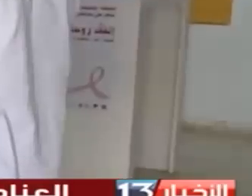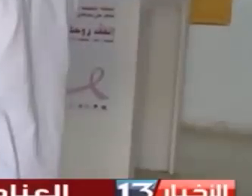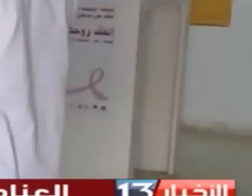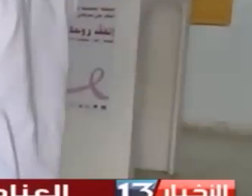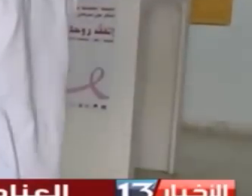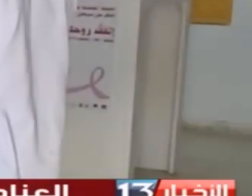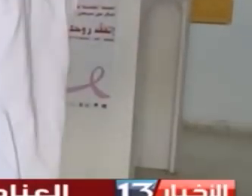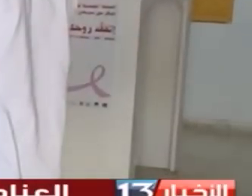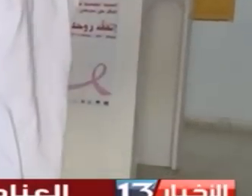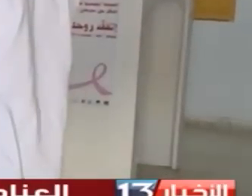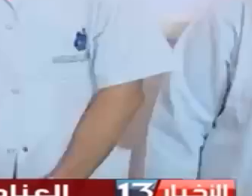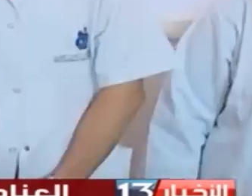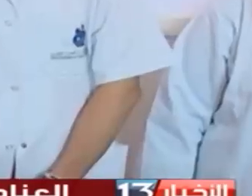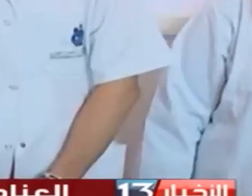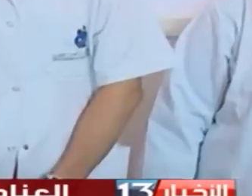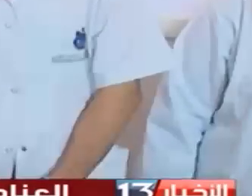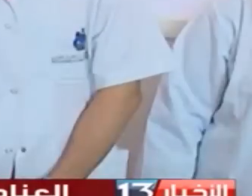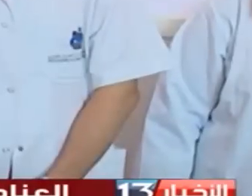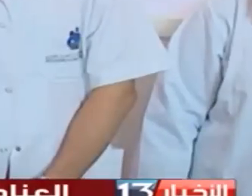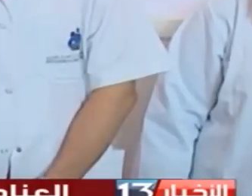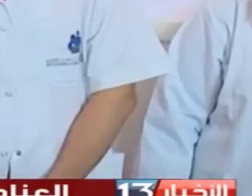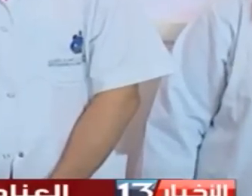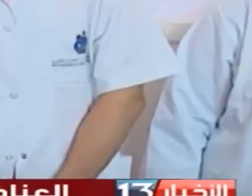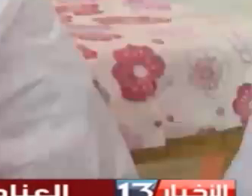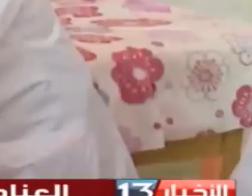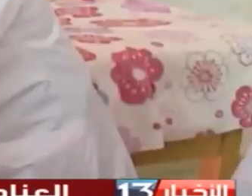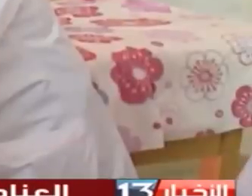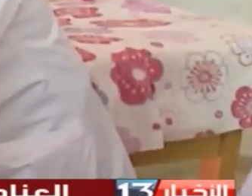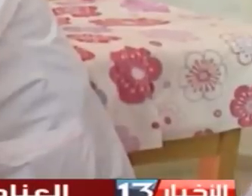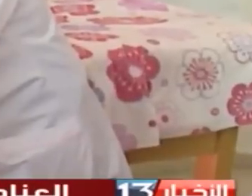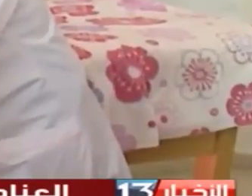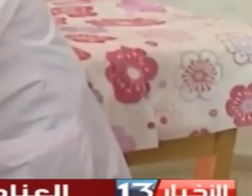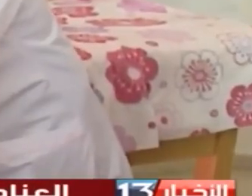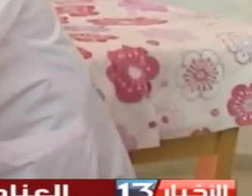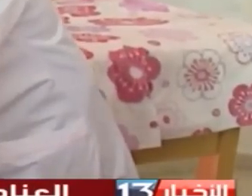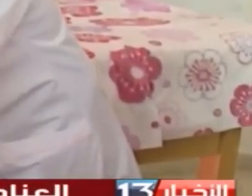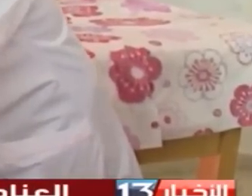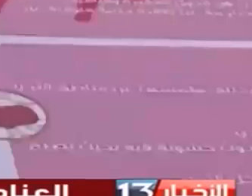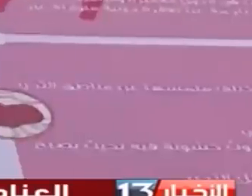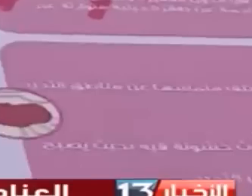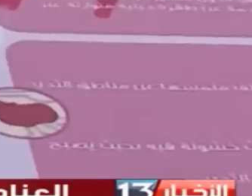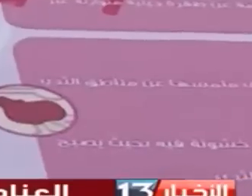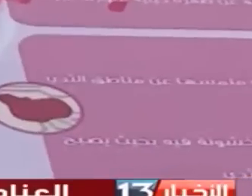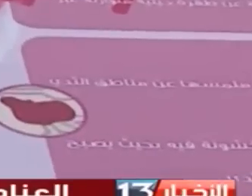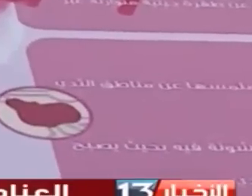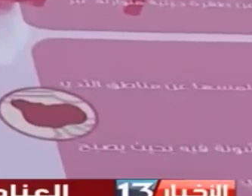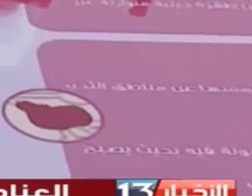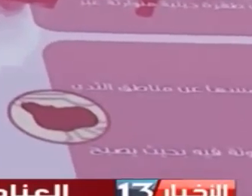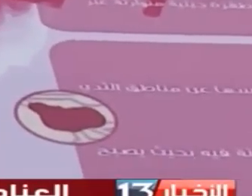سرطان الثدي في كامل ولايات الجمهورية على امتداد شهر.